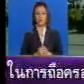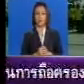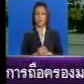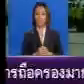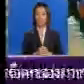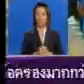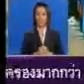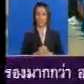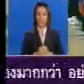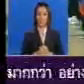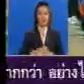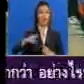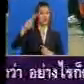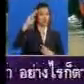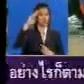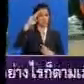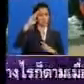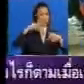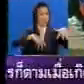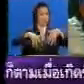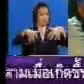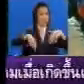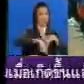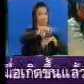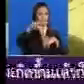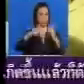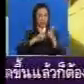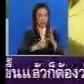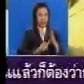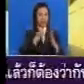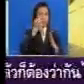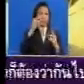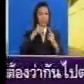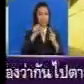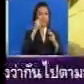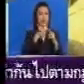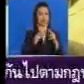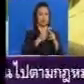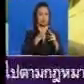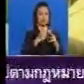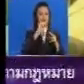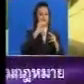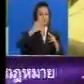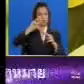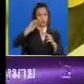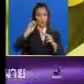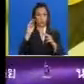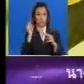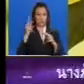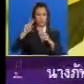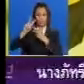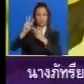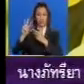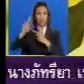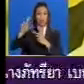ลูกเสือชาวบ้านก่อตั้งขึ้นครั้งแรกโดยพันตำรวจเอกสมควรหริกุลซึ่งเป็นยศในขณะนั้นโดยจัดให้มีการฝึกอบรมลูก